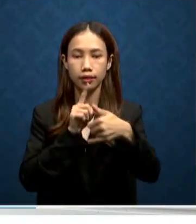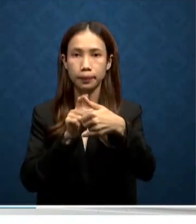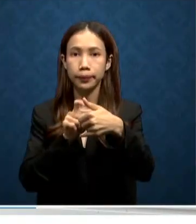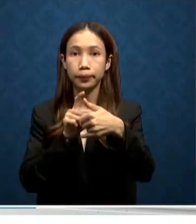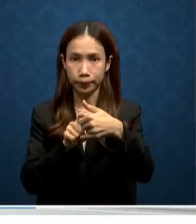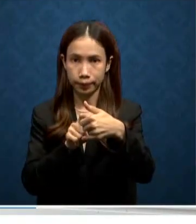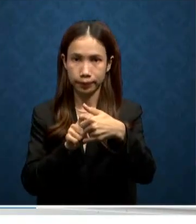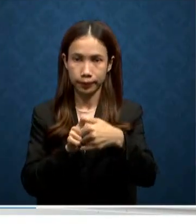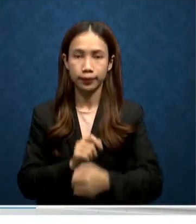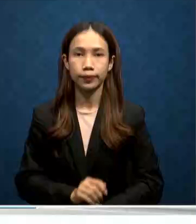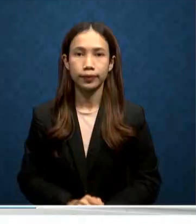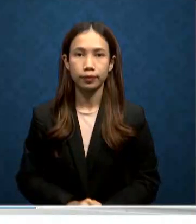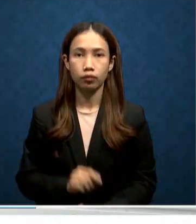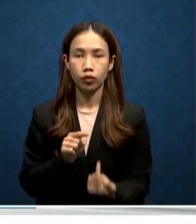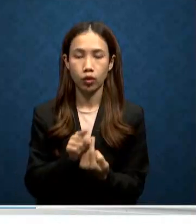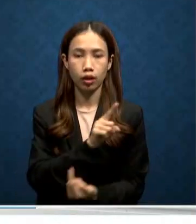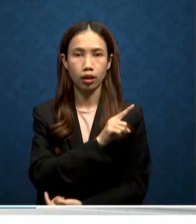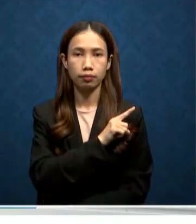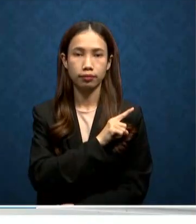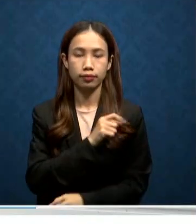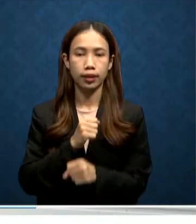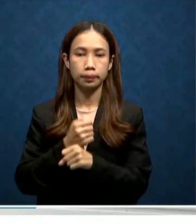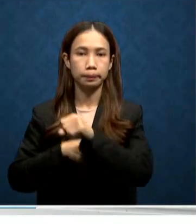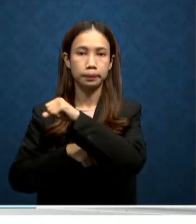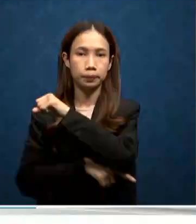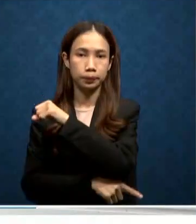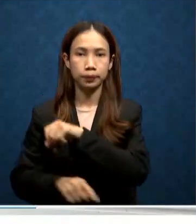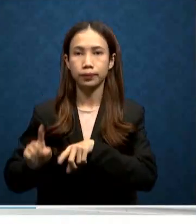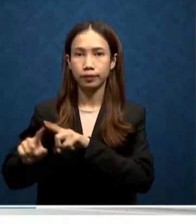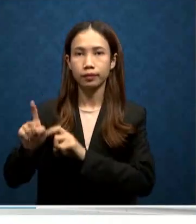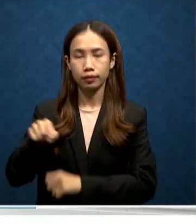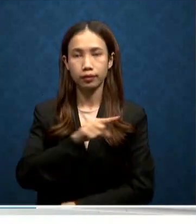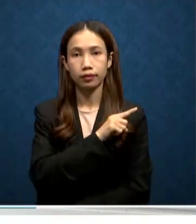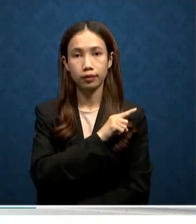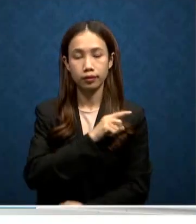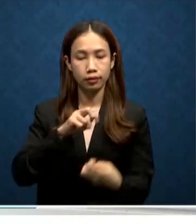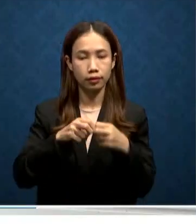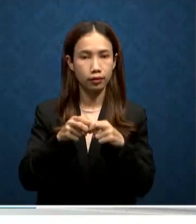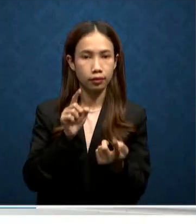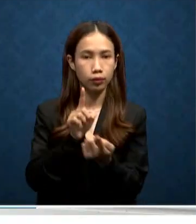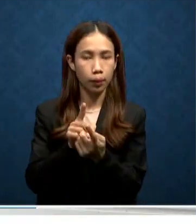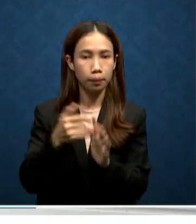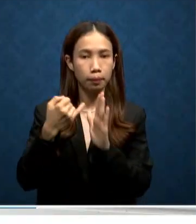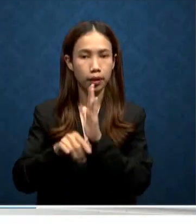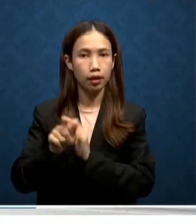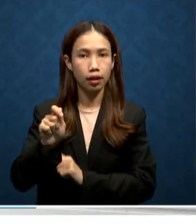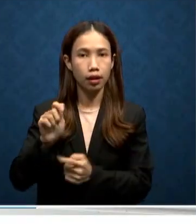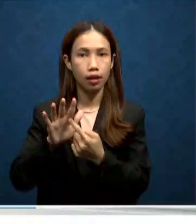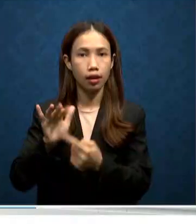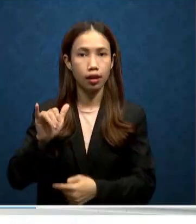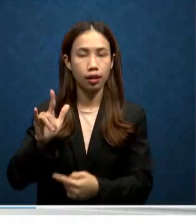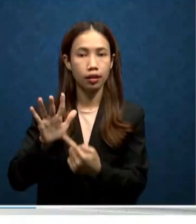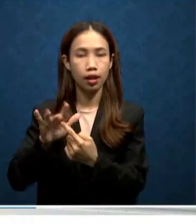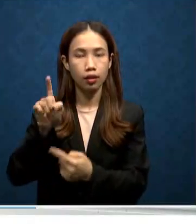จริงแล้วก็มีเรื่องความรับผิดทางละเมิดเข้าไปด้วยแล้วก็ในส่วนที่เจอว่าเป็นความผิดอาญาแล้วก็ส่ง